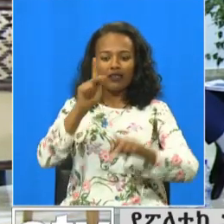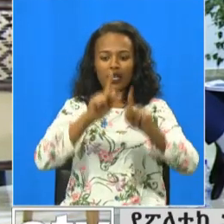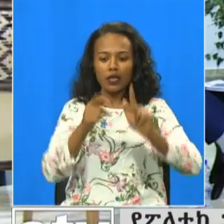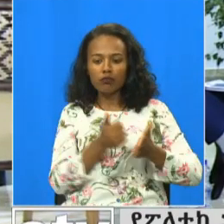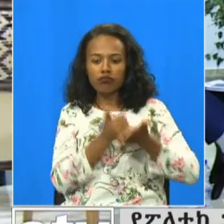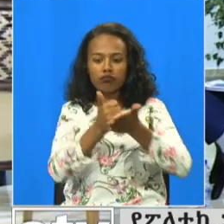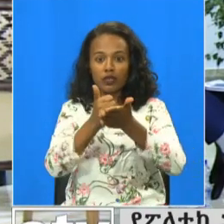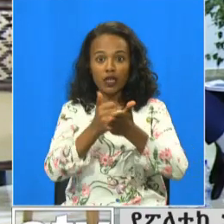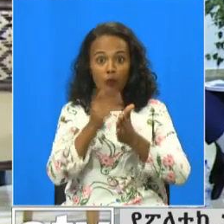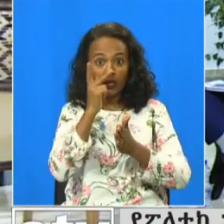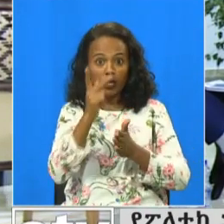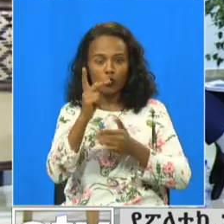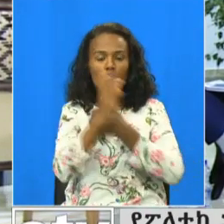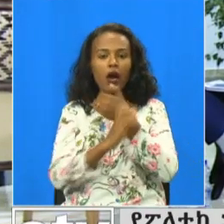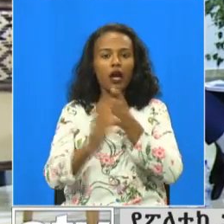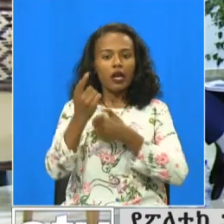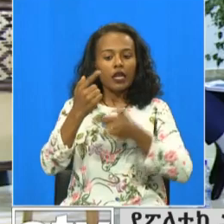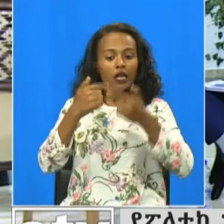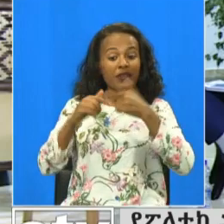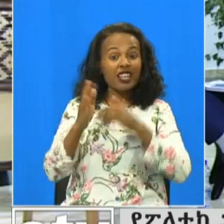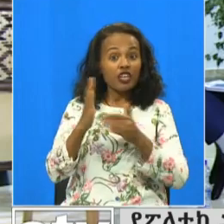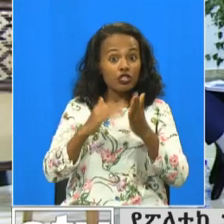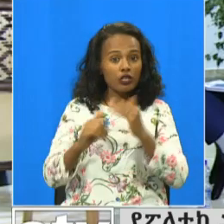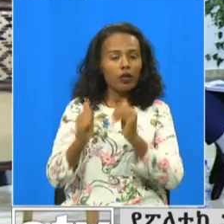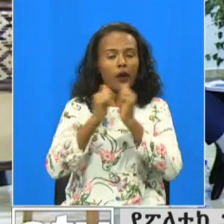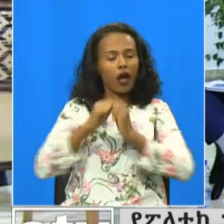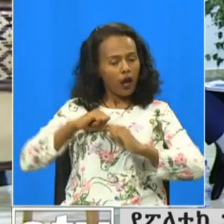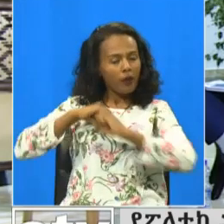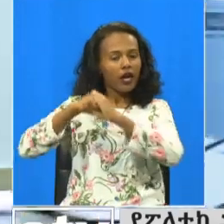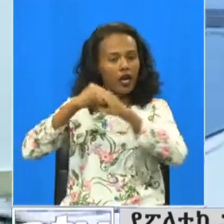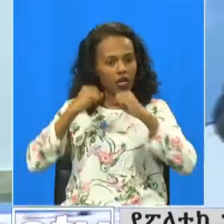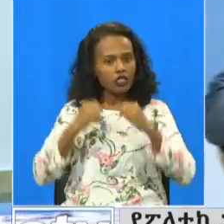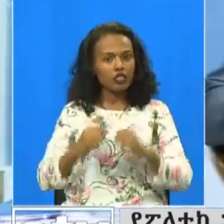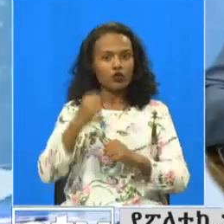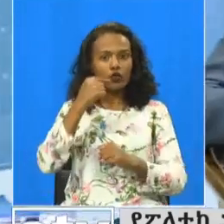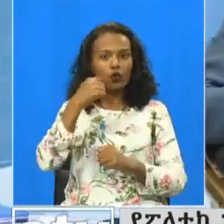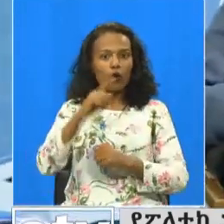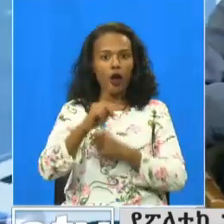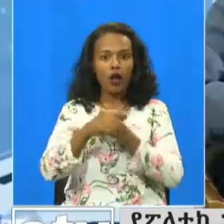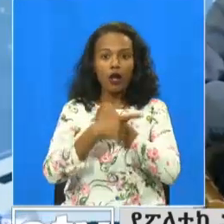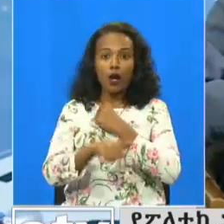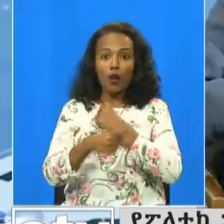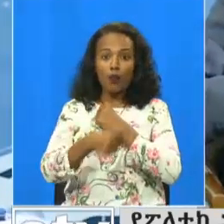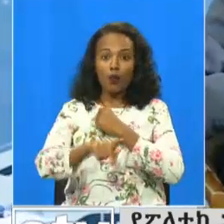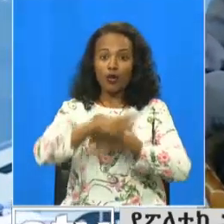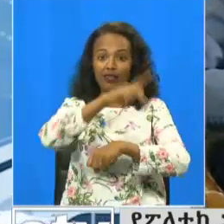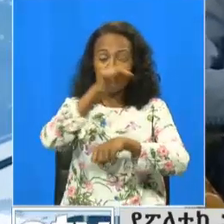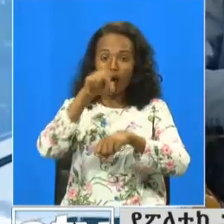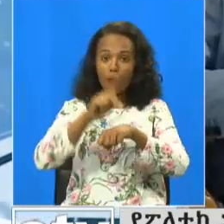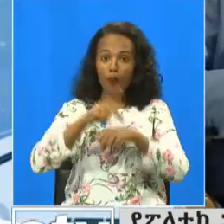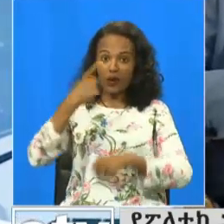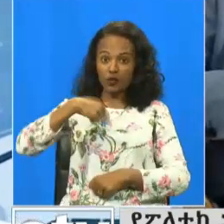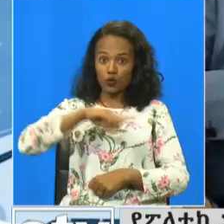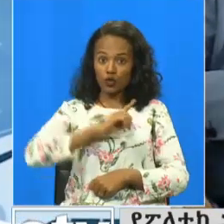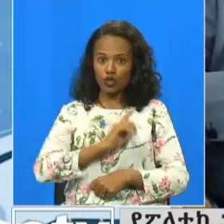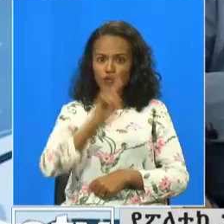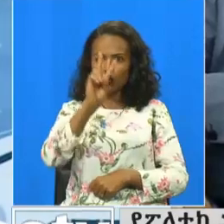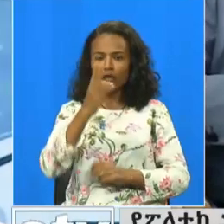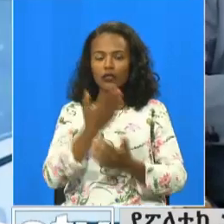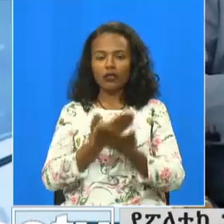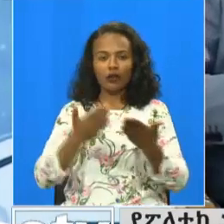እንዳላቸው የሚያሳዩት በአገር ላይ የተደቀነን አደጋ በጋራ መከላከል ሲችሉ ነው። ፖለቲካ ፓርቲዎቻችን ሁለት ነገር